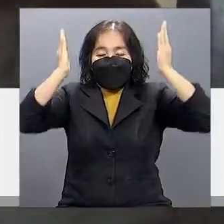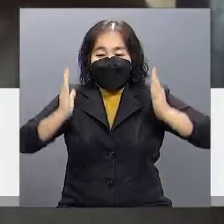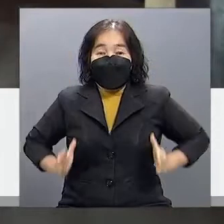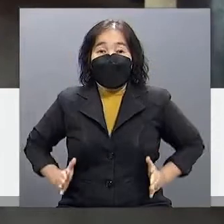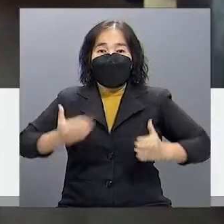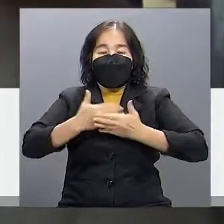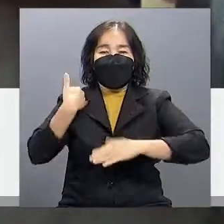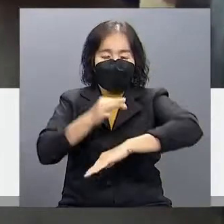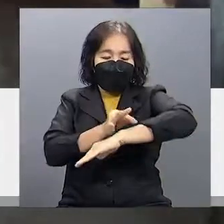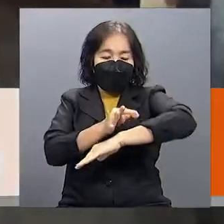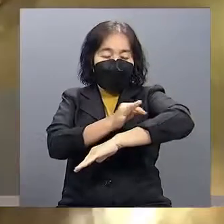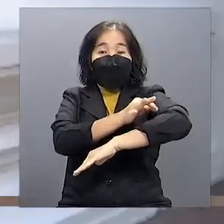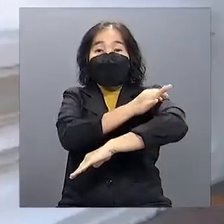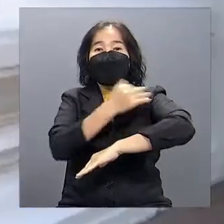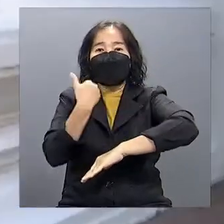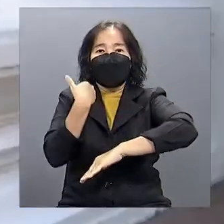ะ